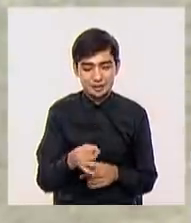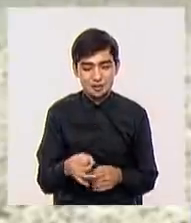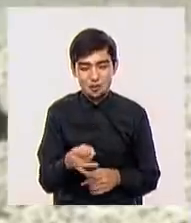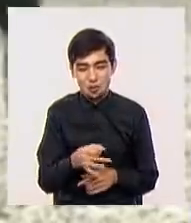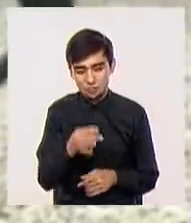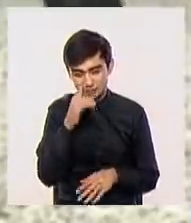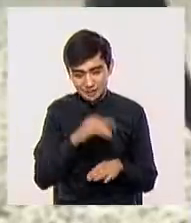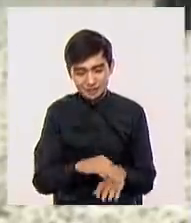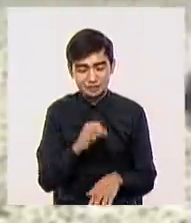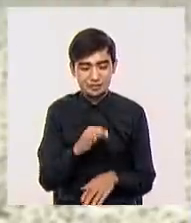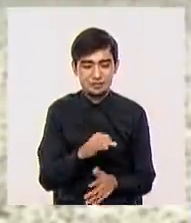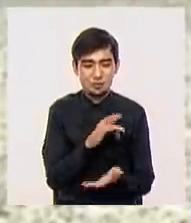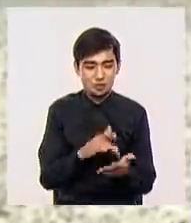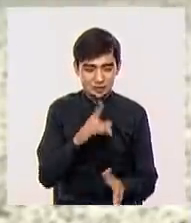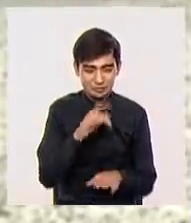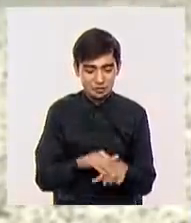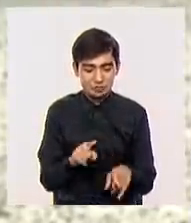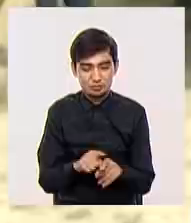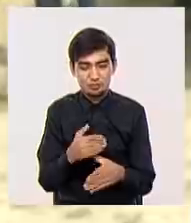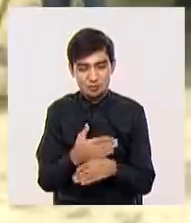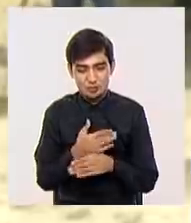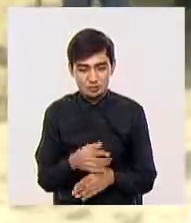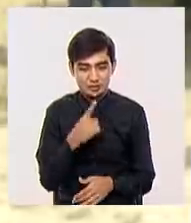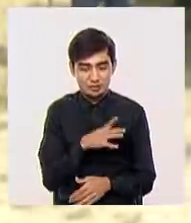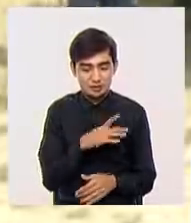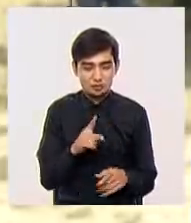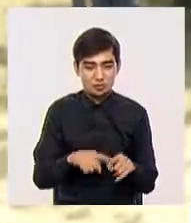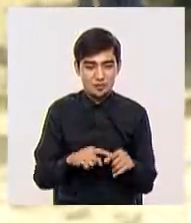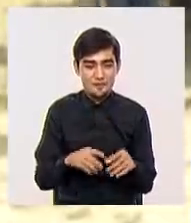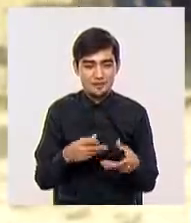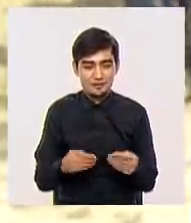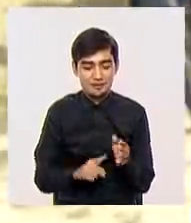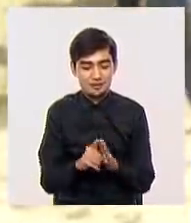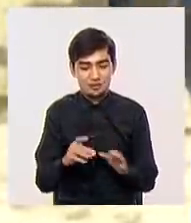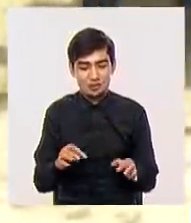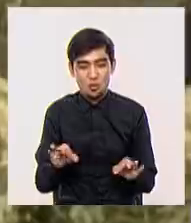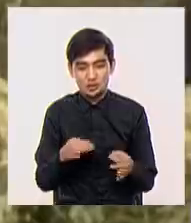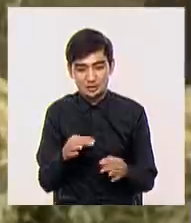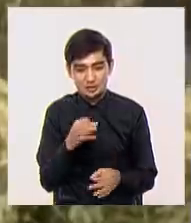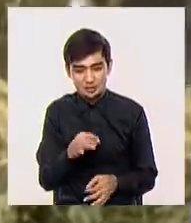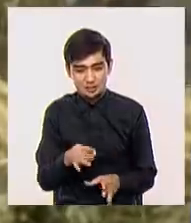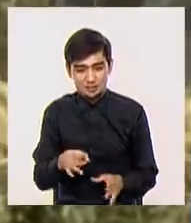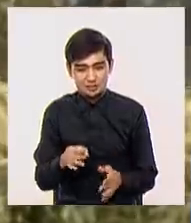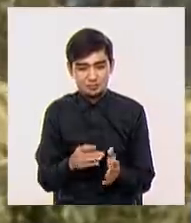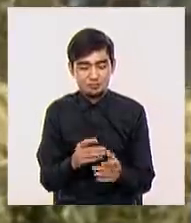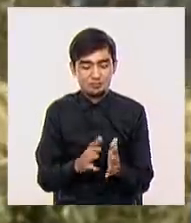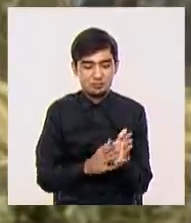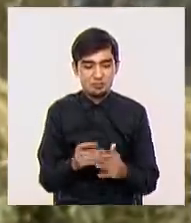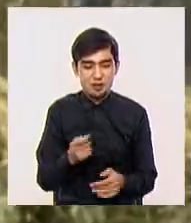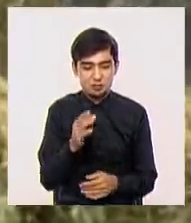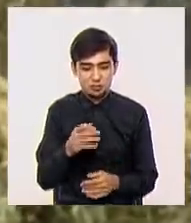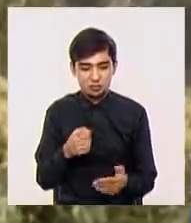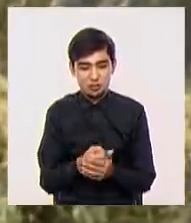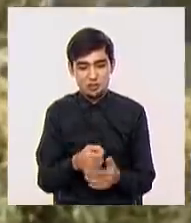облыс әкімдерінен көмек ұйымдастыруды қолға алуды талап етіп отыр. Өйткені күз түспей мал азығын қамдап үлгеруі тиіс. Оның үстіне белсенділер шөпті айдың аяғына